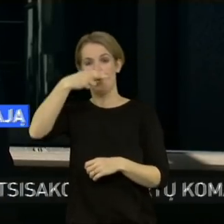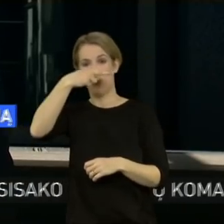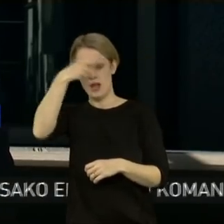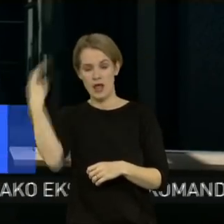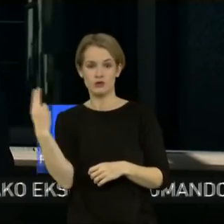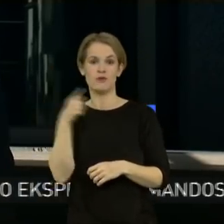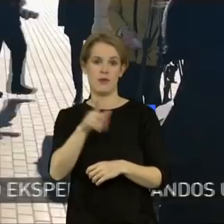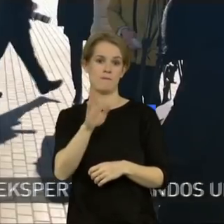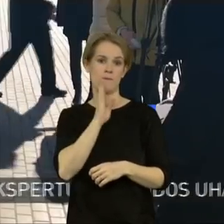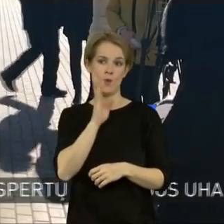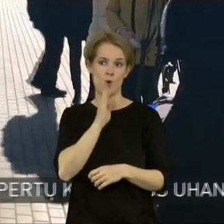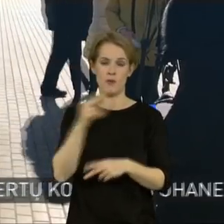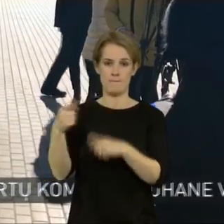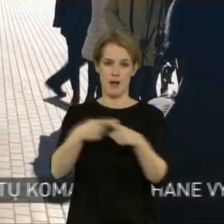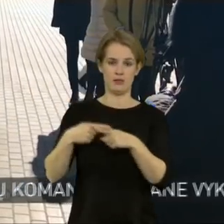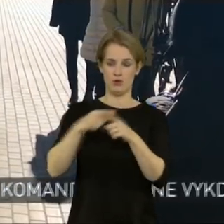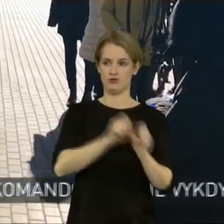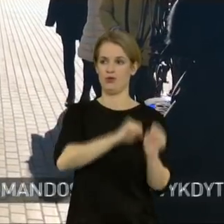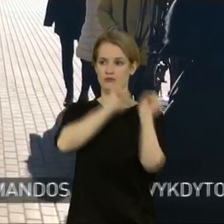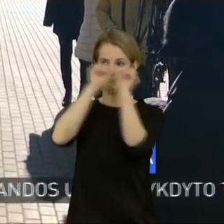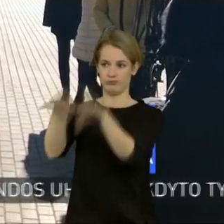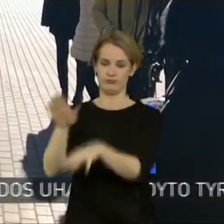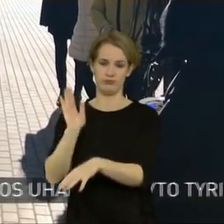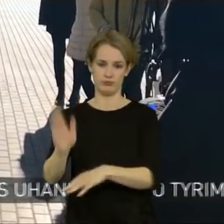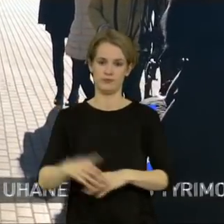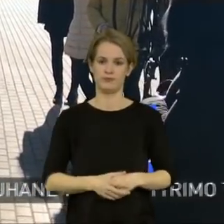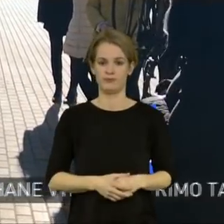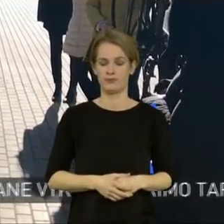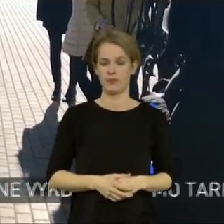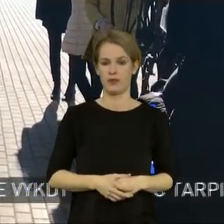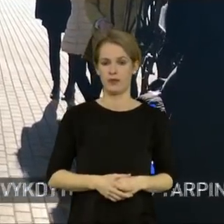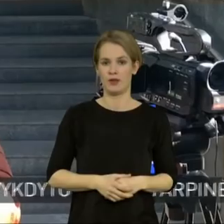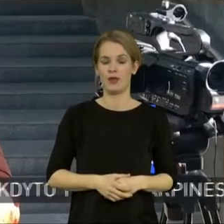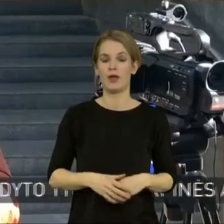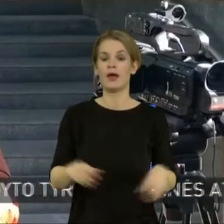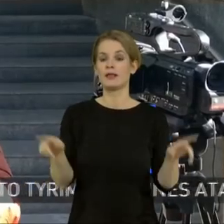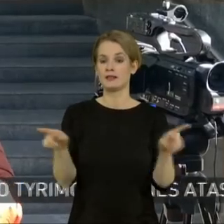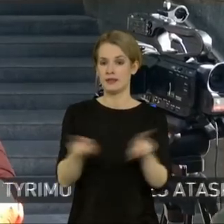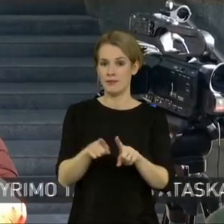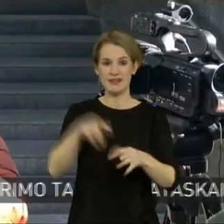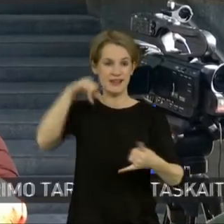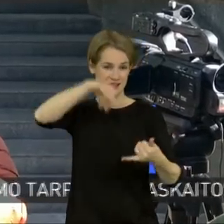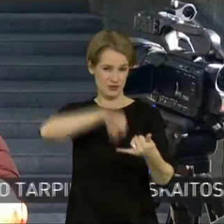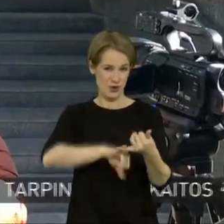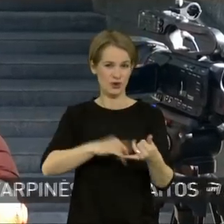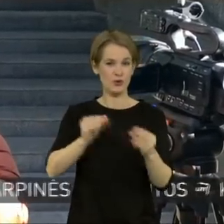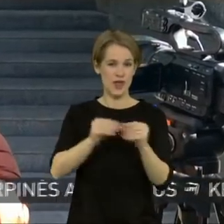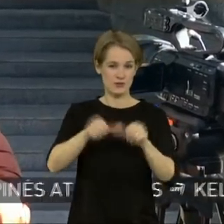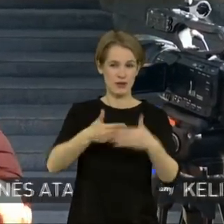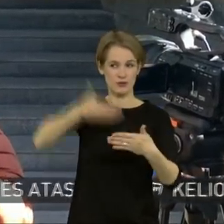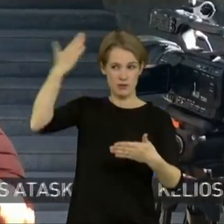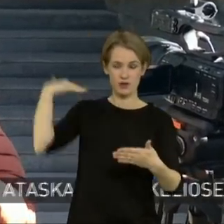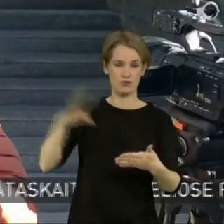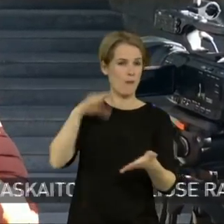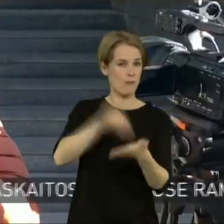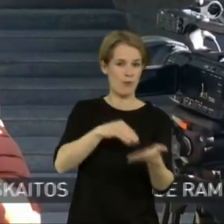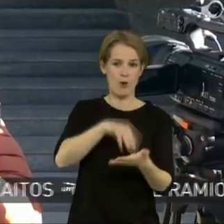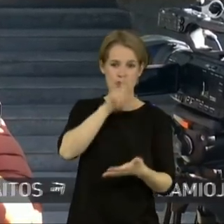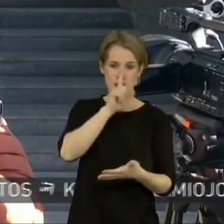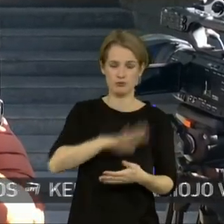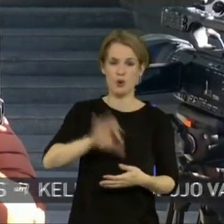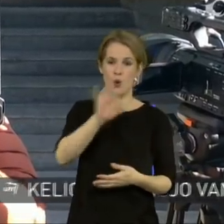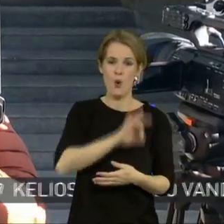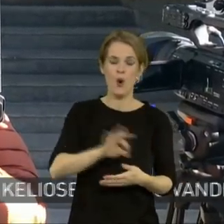prašymą. Ministras tikina, kad nepasikartos ir 10-mečio senumo istorija, kai Lietuva išdavė Baltarusijos režimui duomenis apie